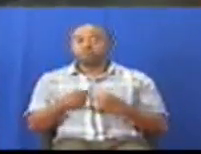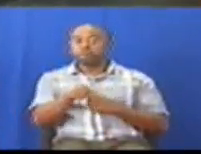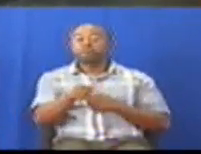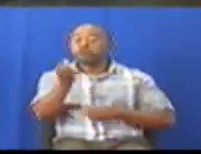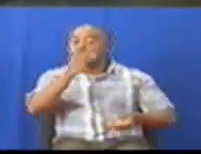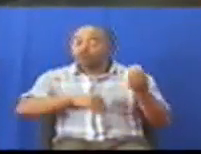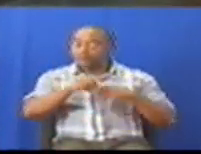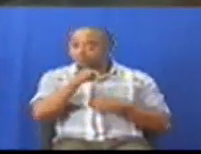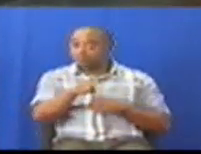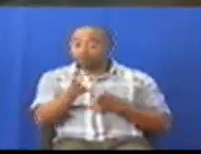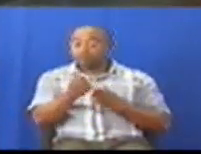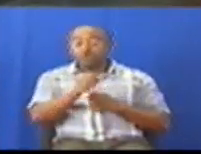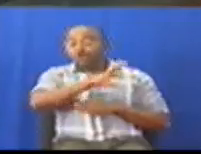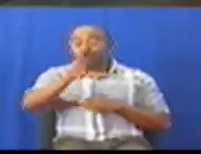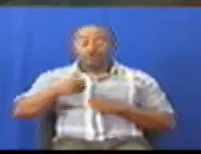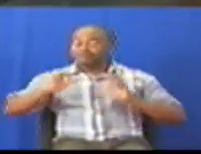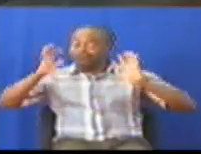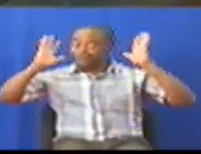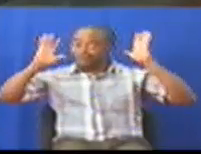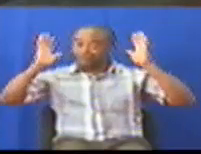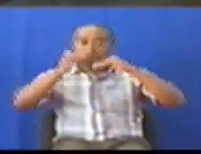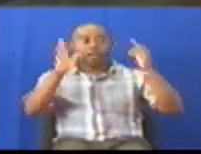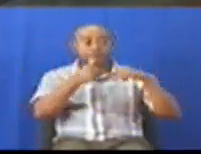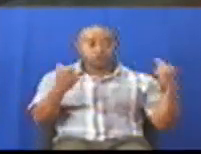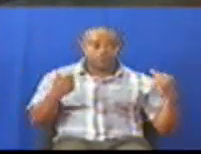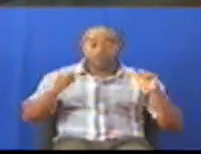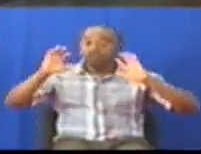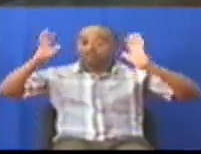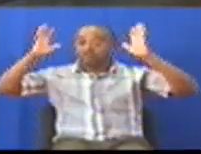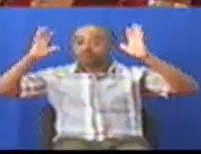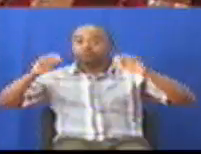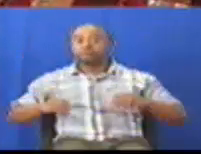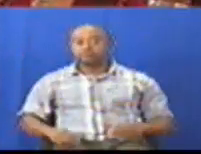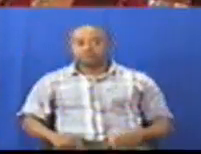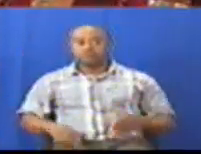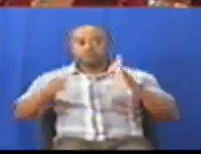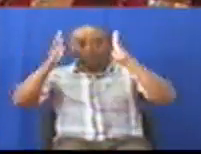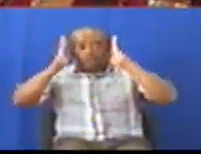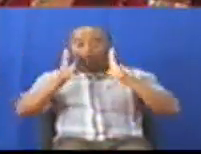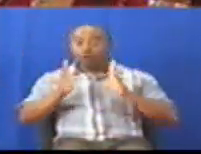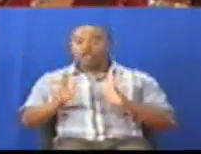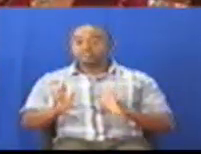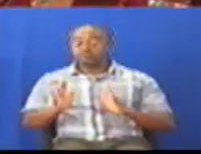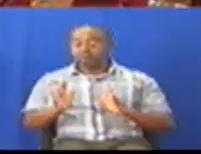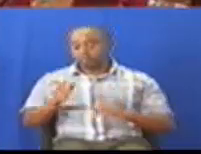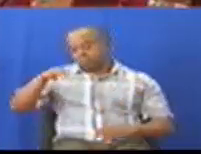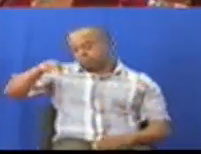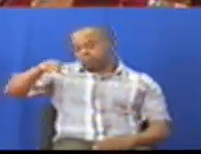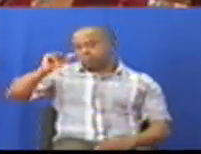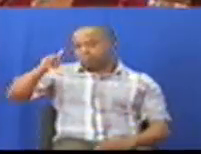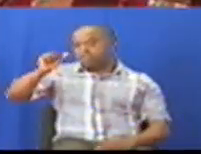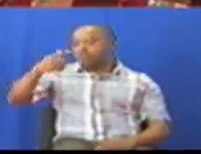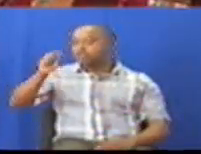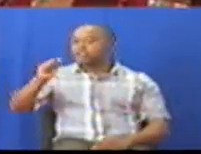kama unaweza kupigiwa makofi na kambi zote sio masihara. Mheshimiwa amepata amefanya mambo mazito humu